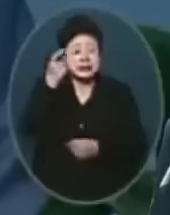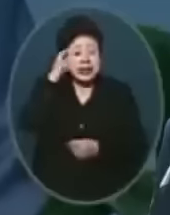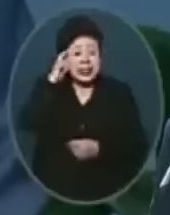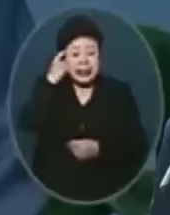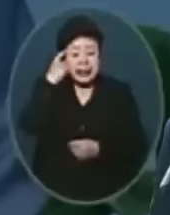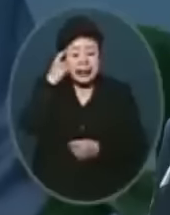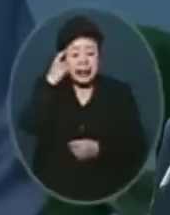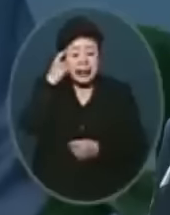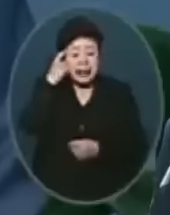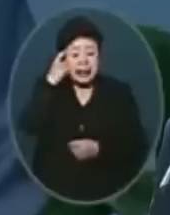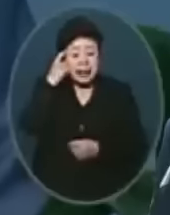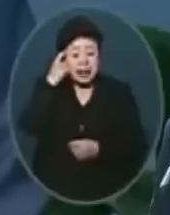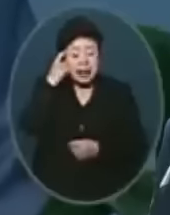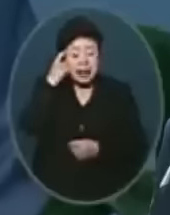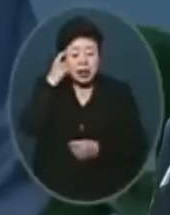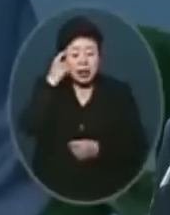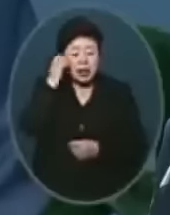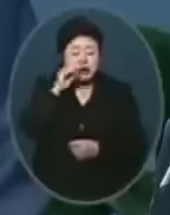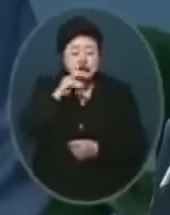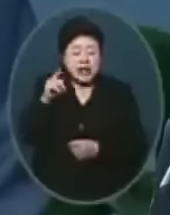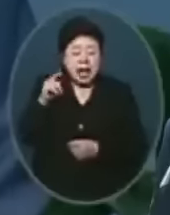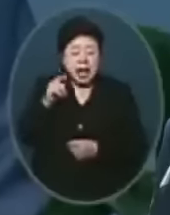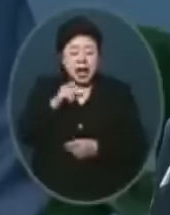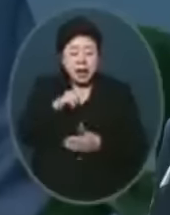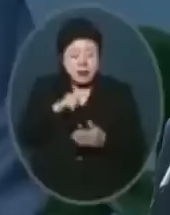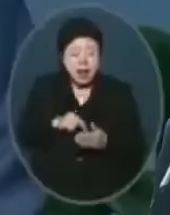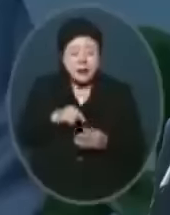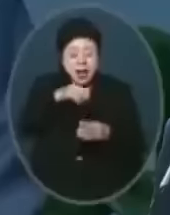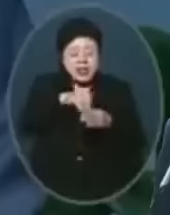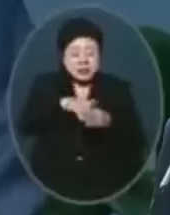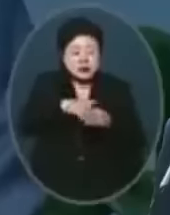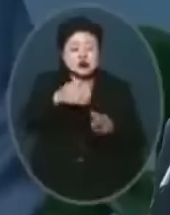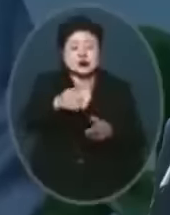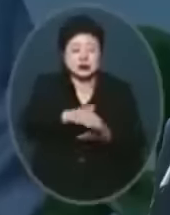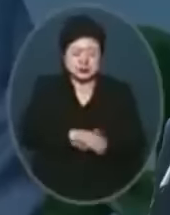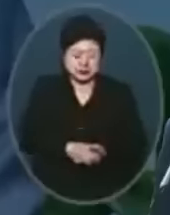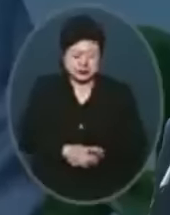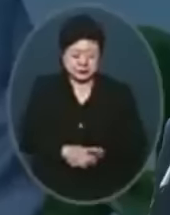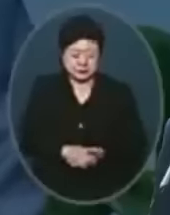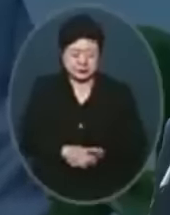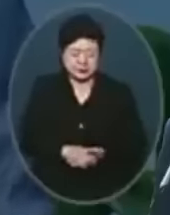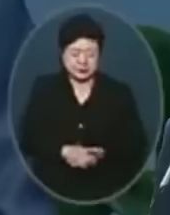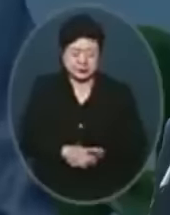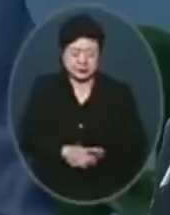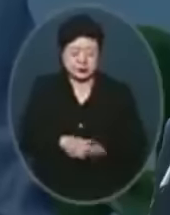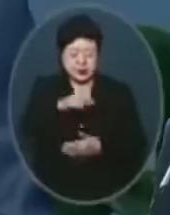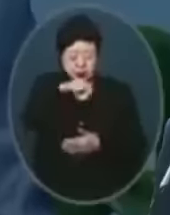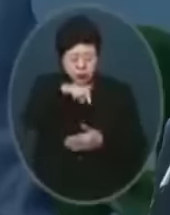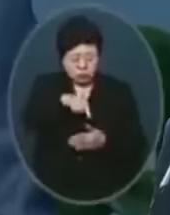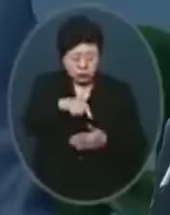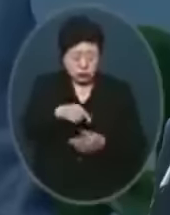생각을 유다 속에 집어넣어 주었던 것입니다. 겉으로는